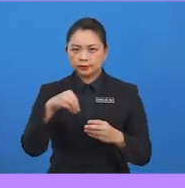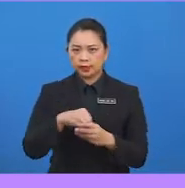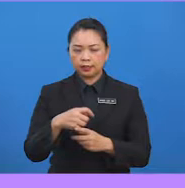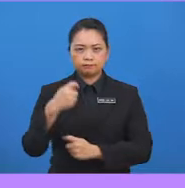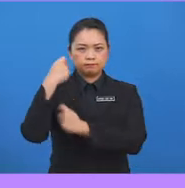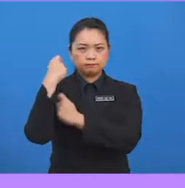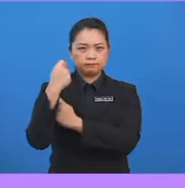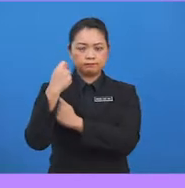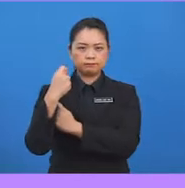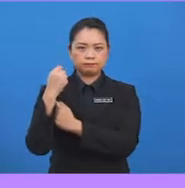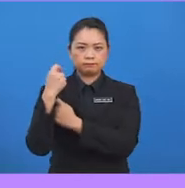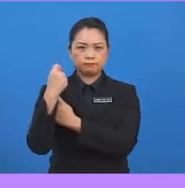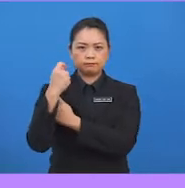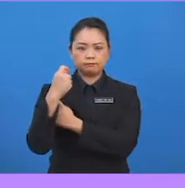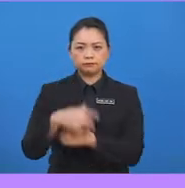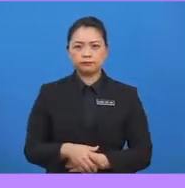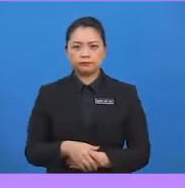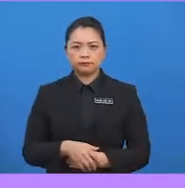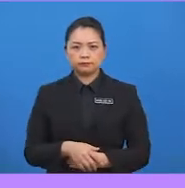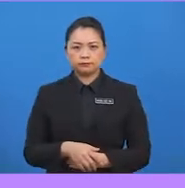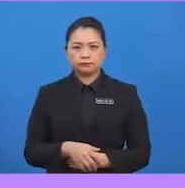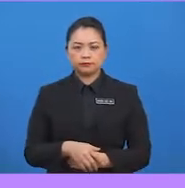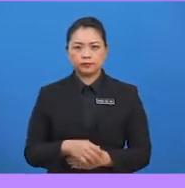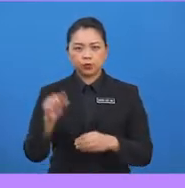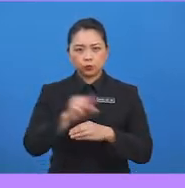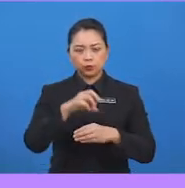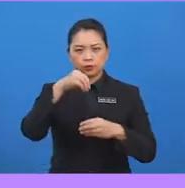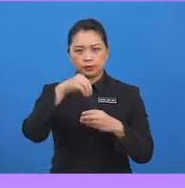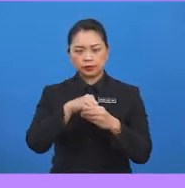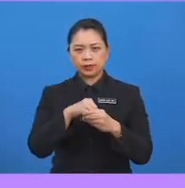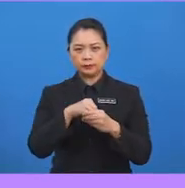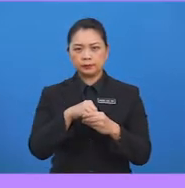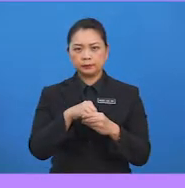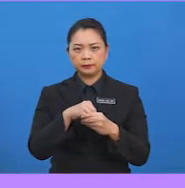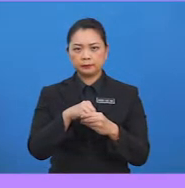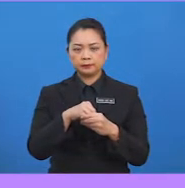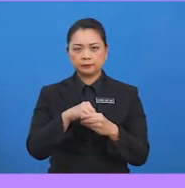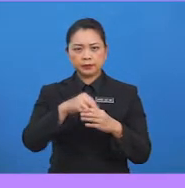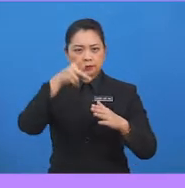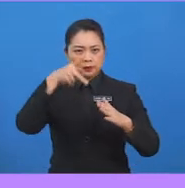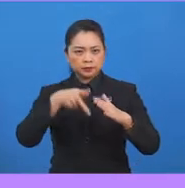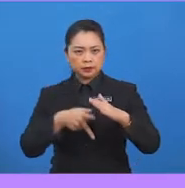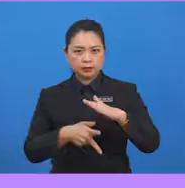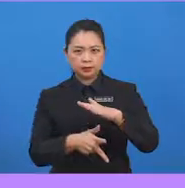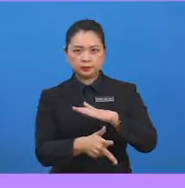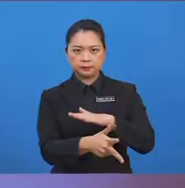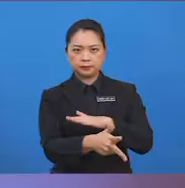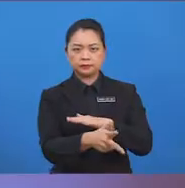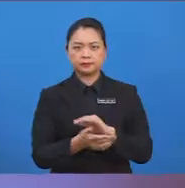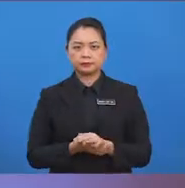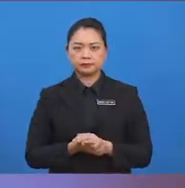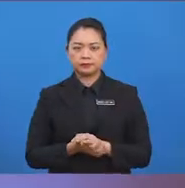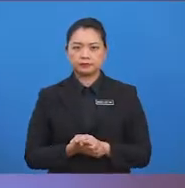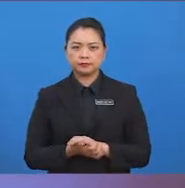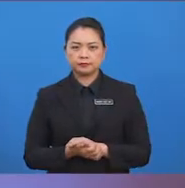pertahanan, superconductor digunakan dalam alat pengesan periuk api dan kapal selam.